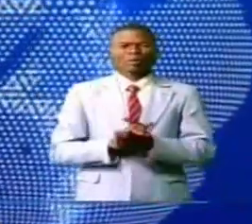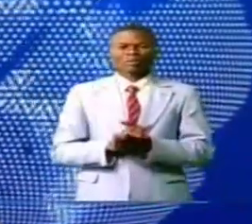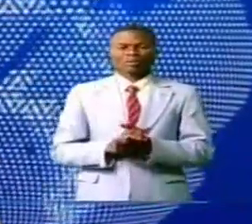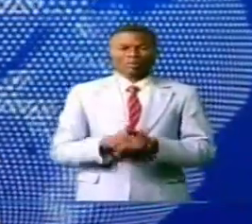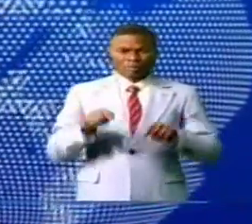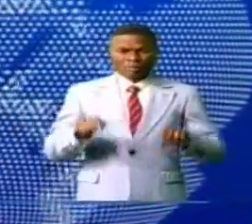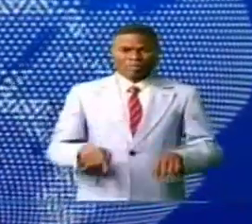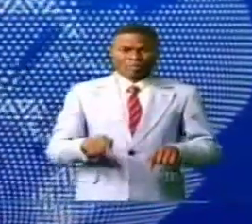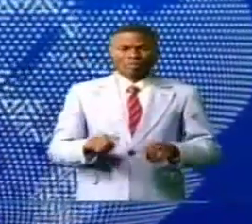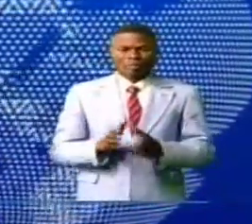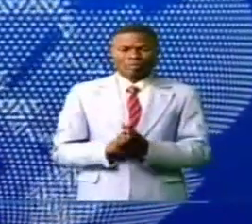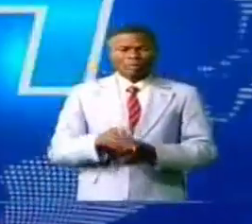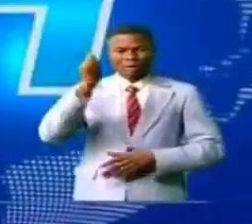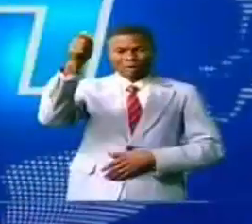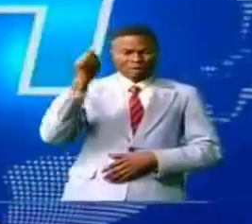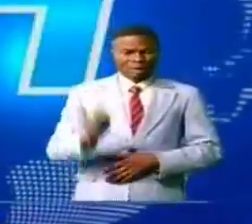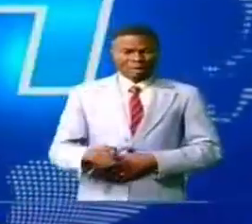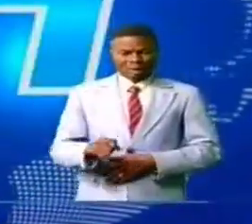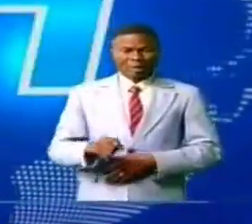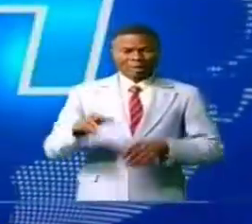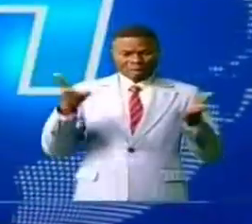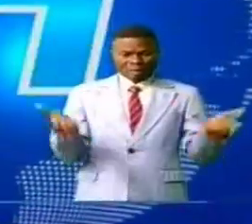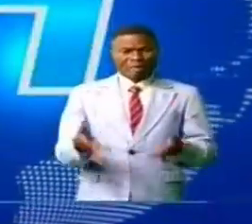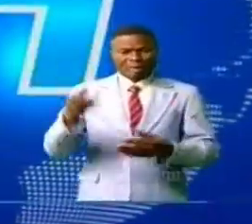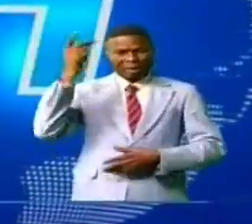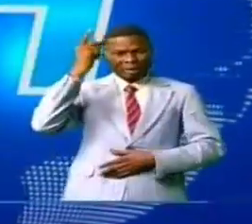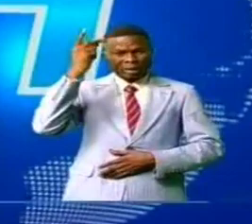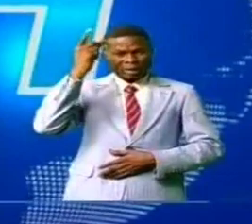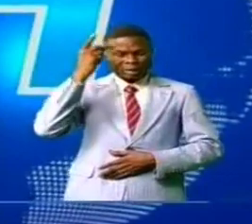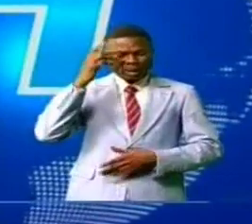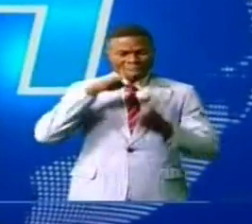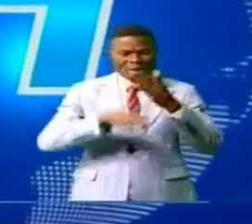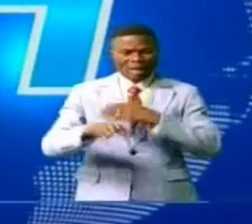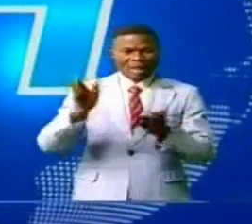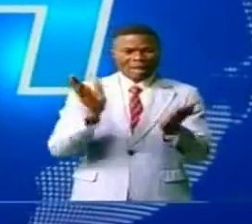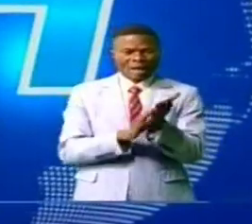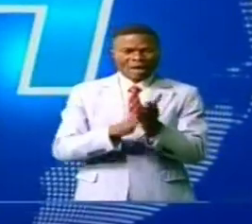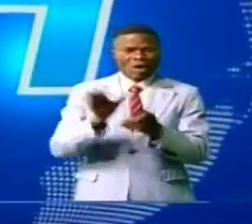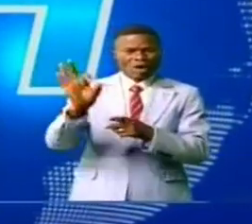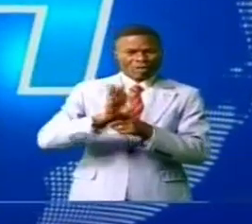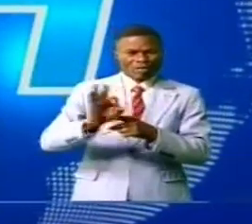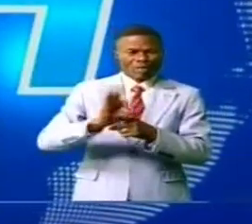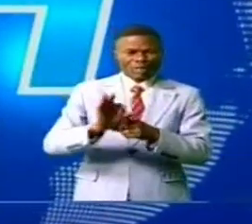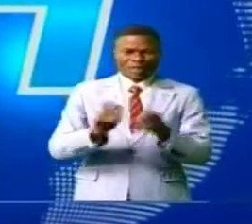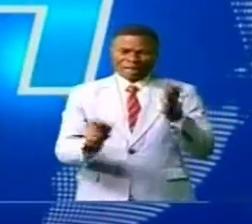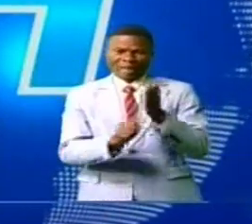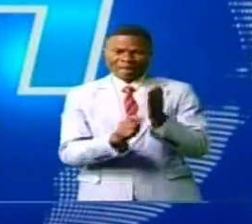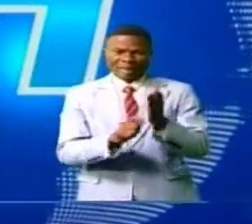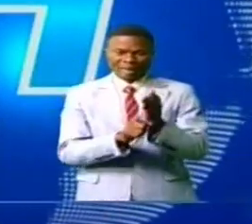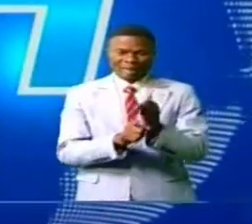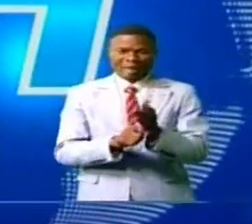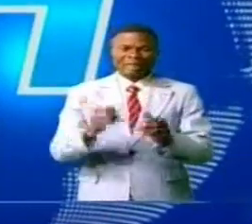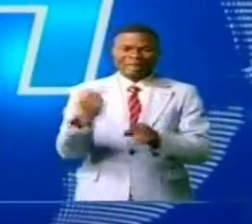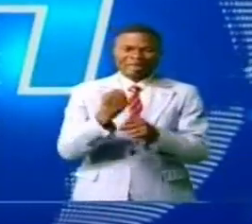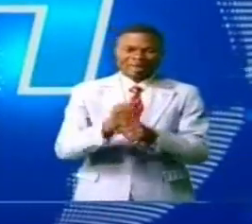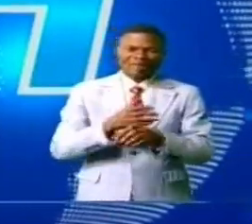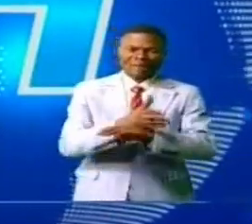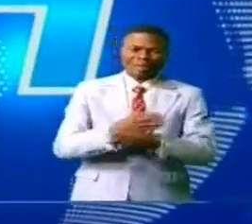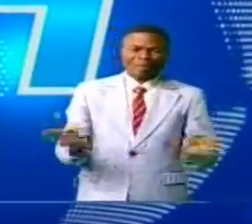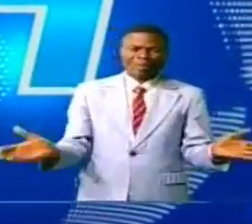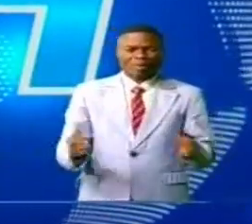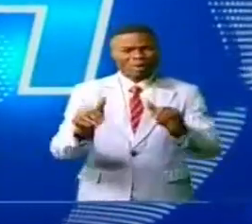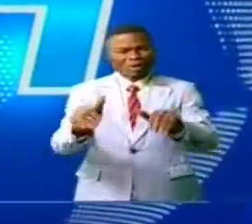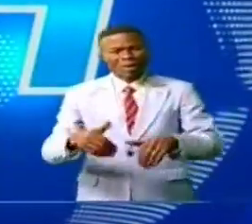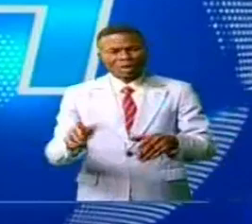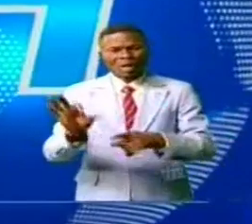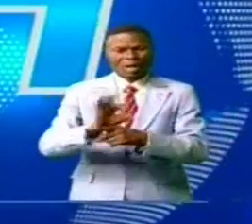Pendant ces temps, les militaires qui sont à Kinshasa sont à l'école de formation de technique agro-pastorale, une formation